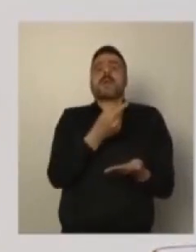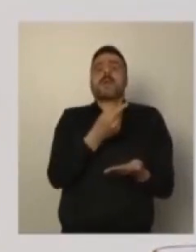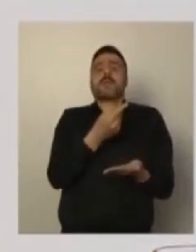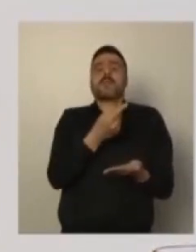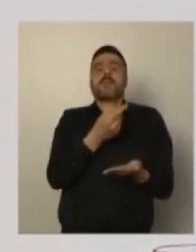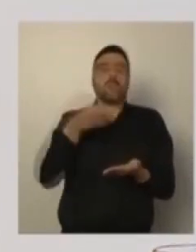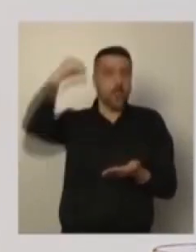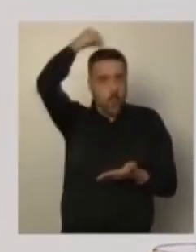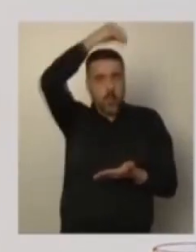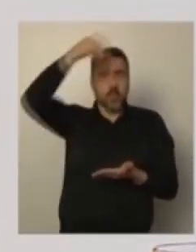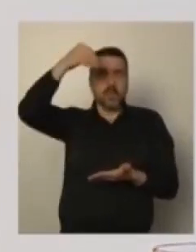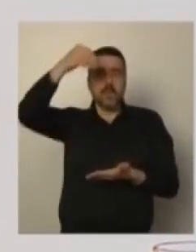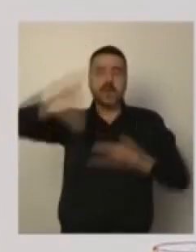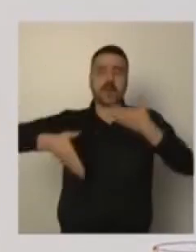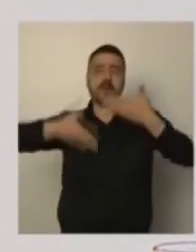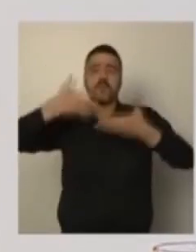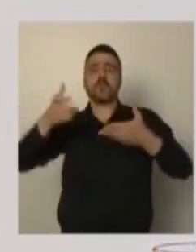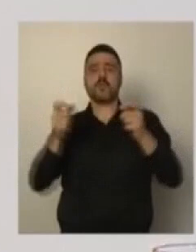Bismillahirrahmanirrahim.